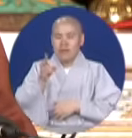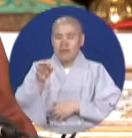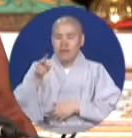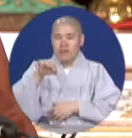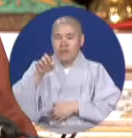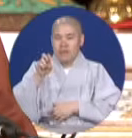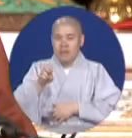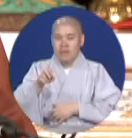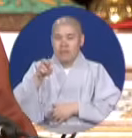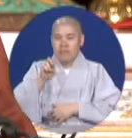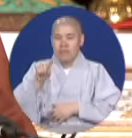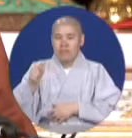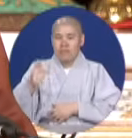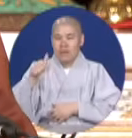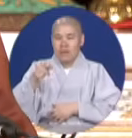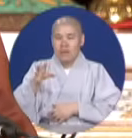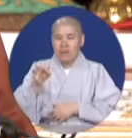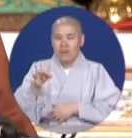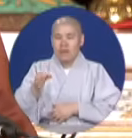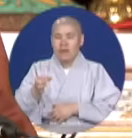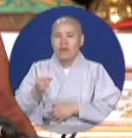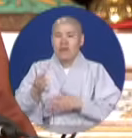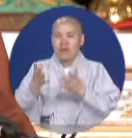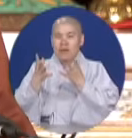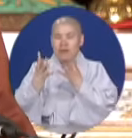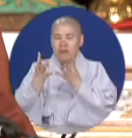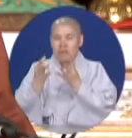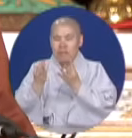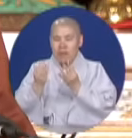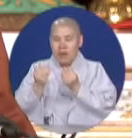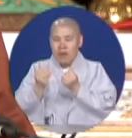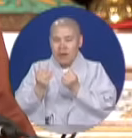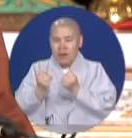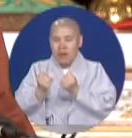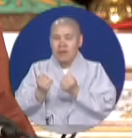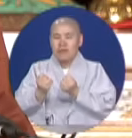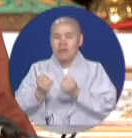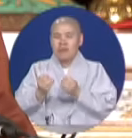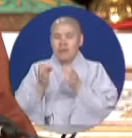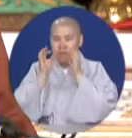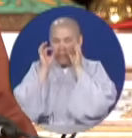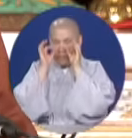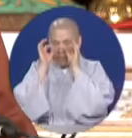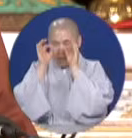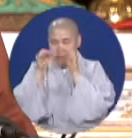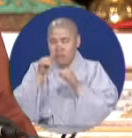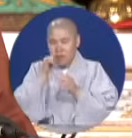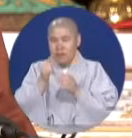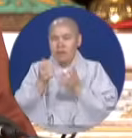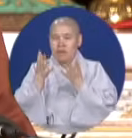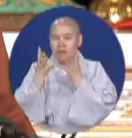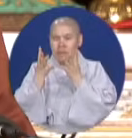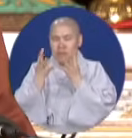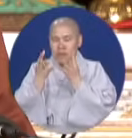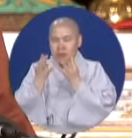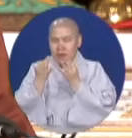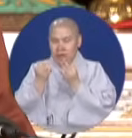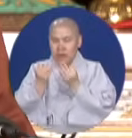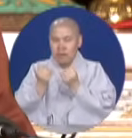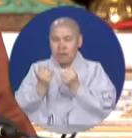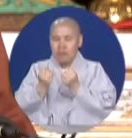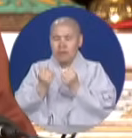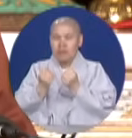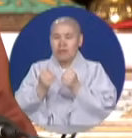영식만경하고 만 가지 경계, 우리 눈앞에 펼쳐진 만 가지 경계를